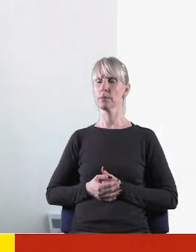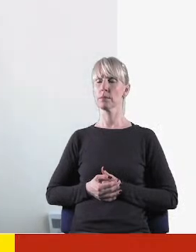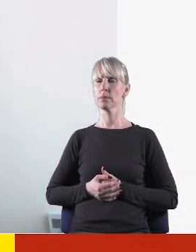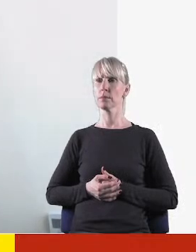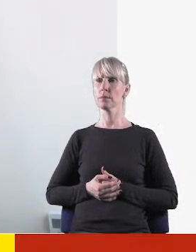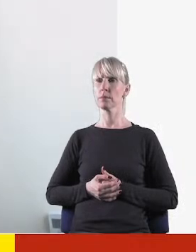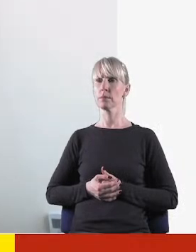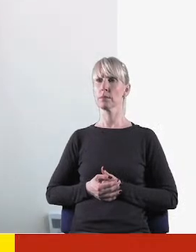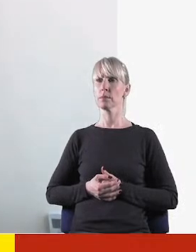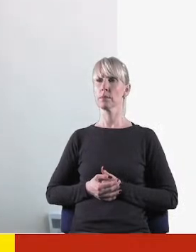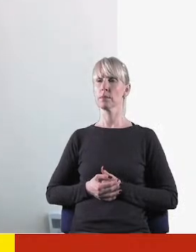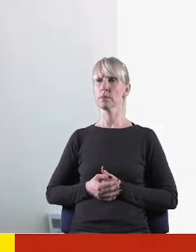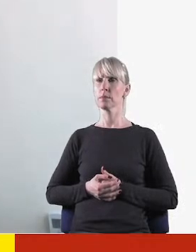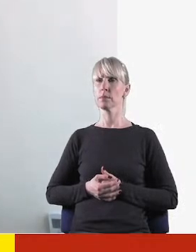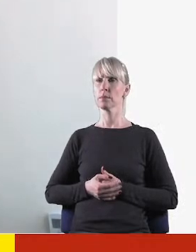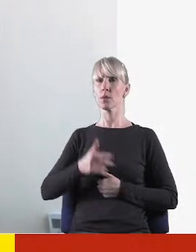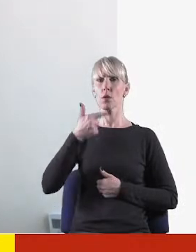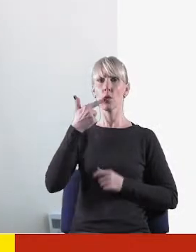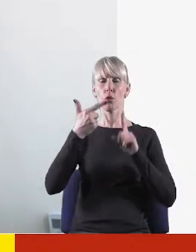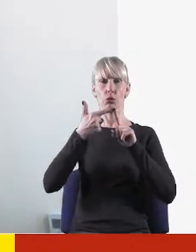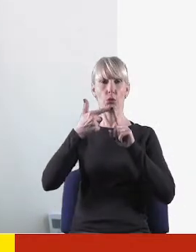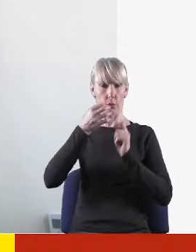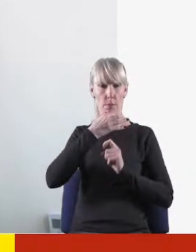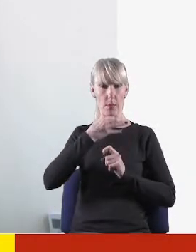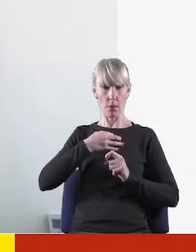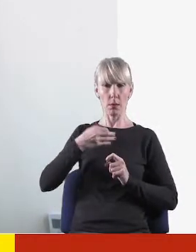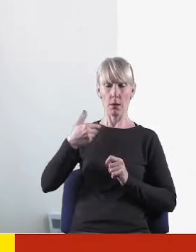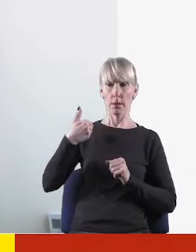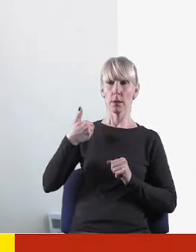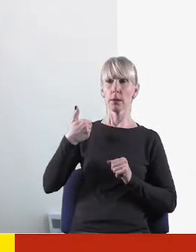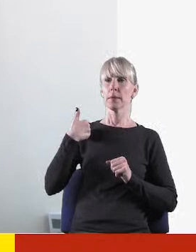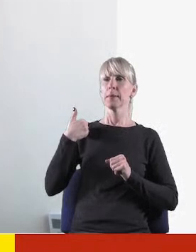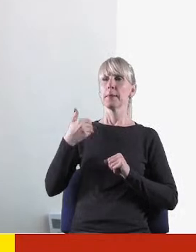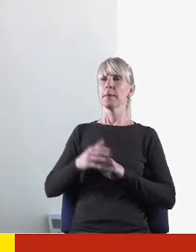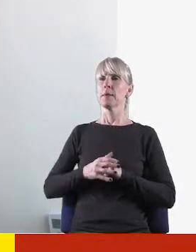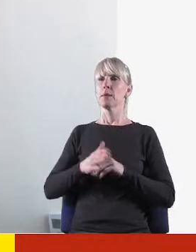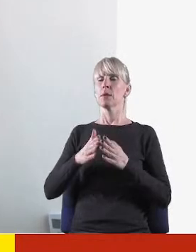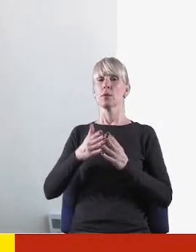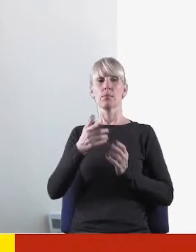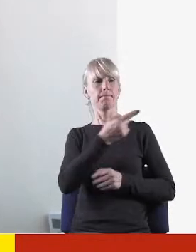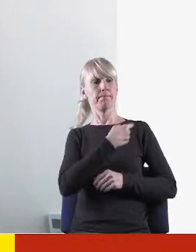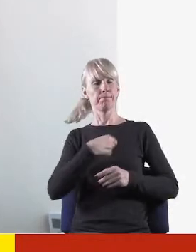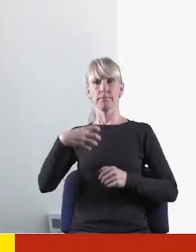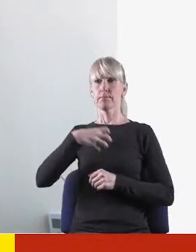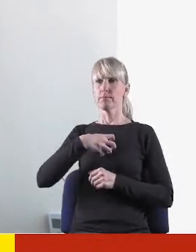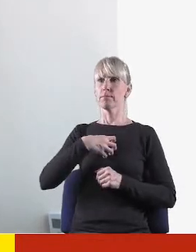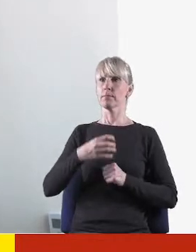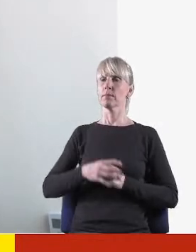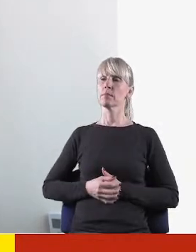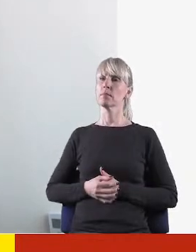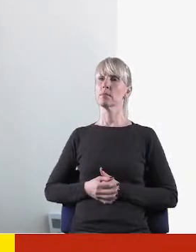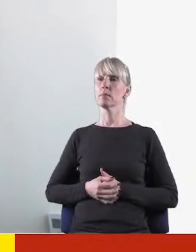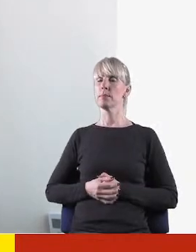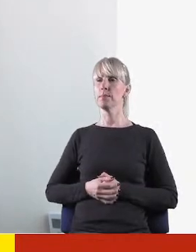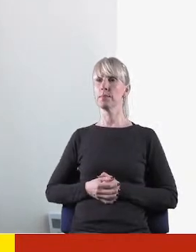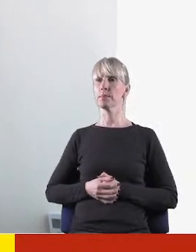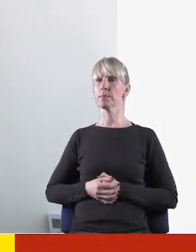Co do drugiego pytania, to oczywiście my dyrektorzy w kontakcie